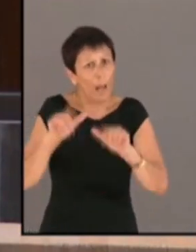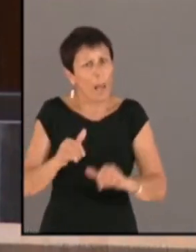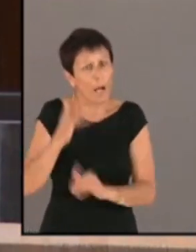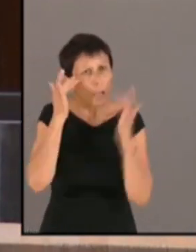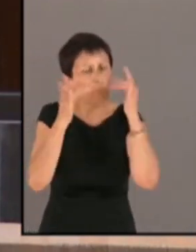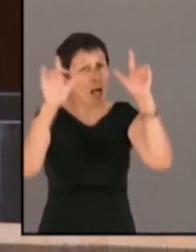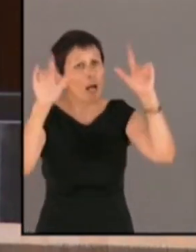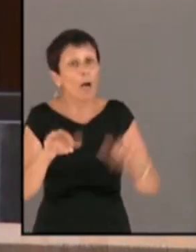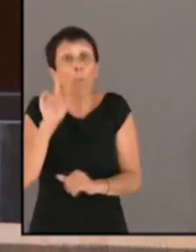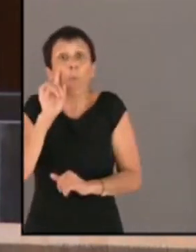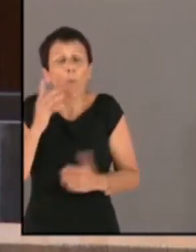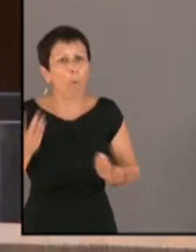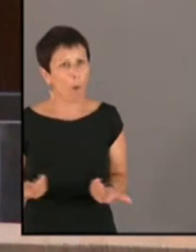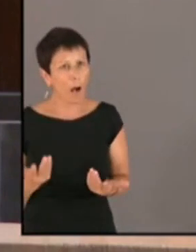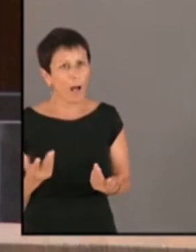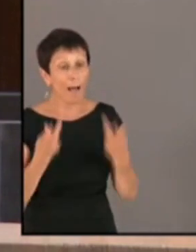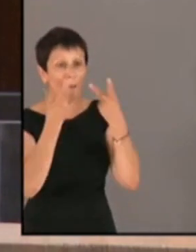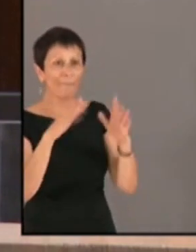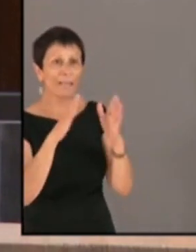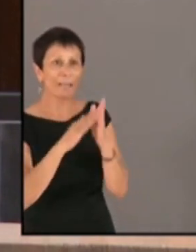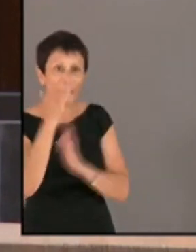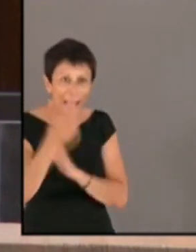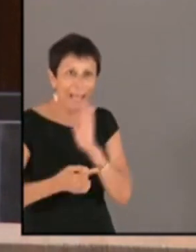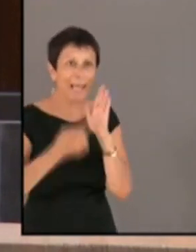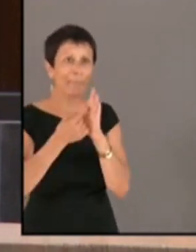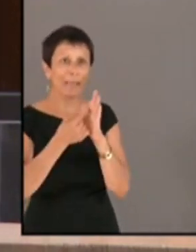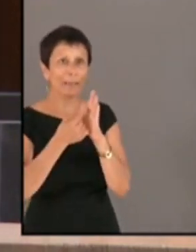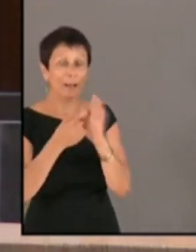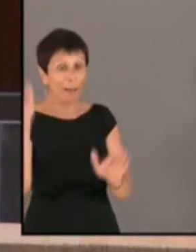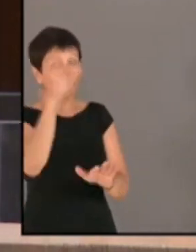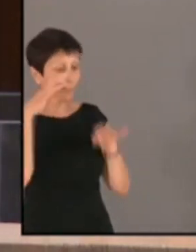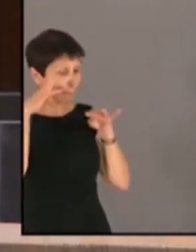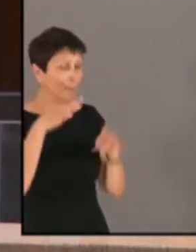la ville de Marseille a été la risée de la France entière? Merci, monsieur le maire.